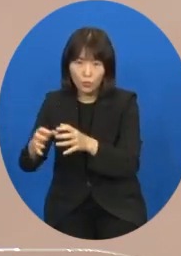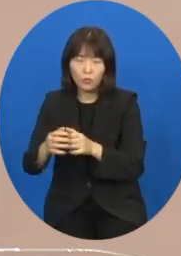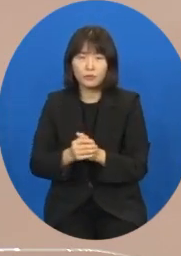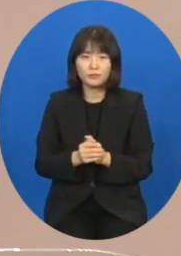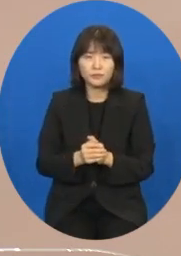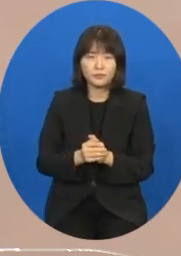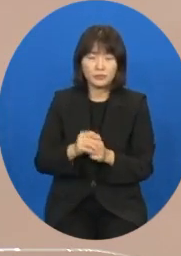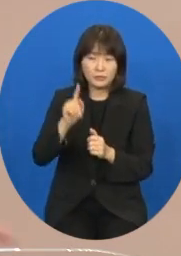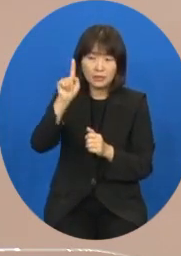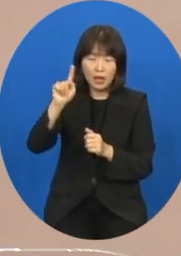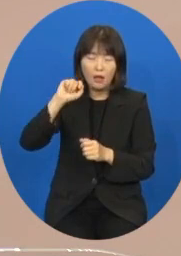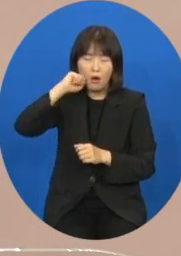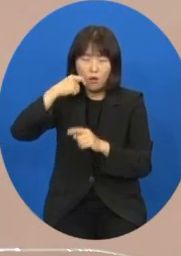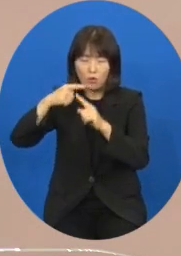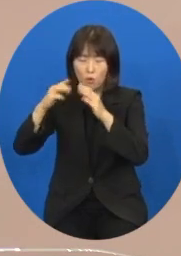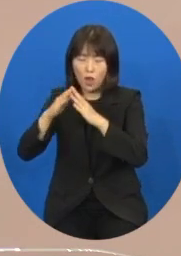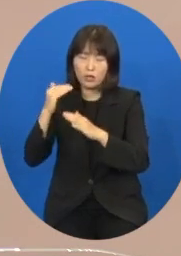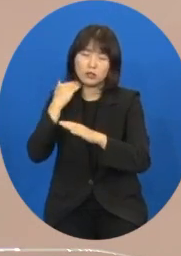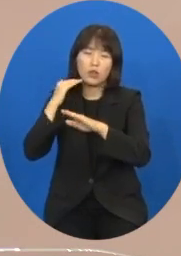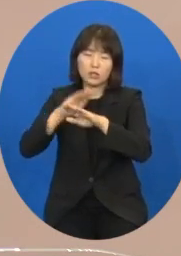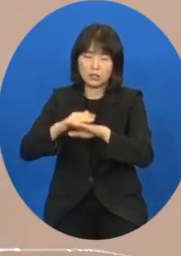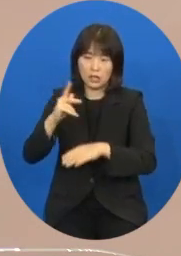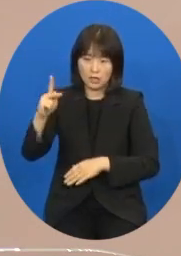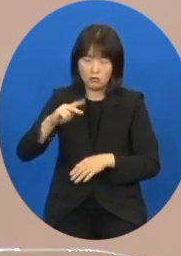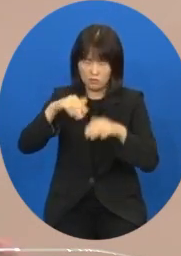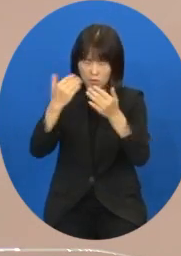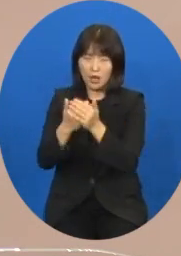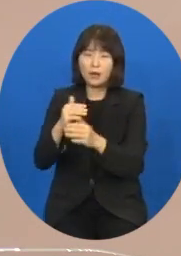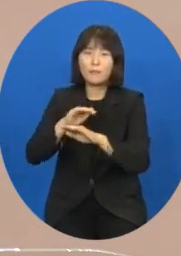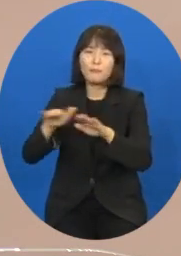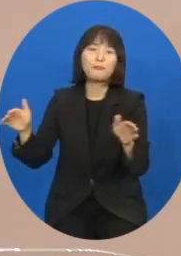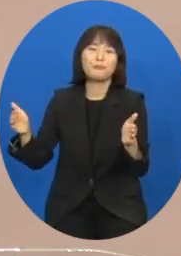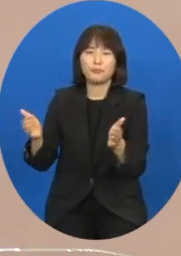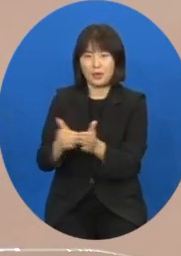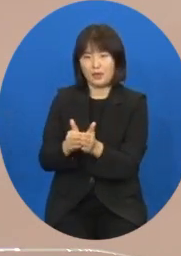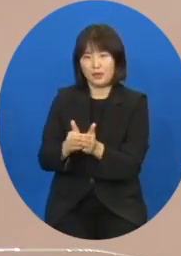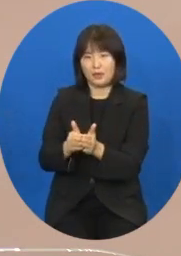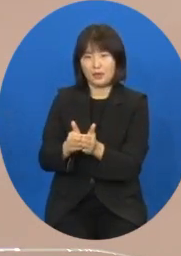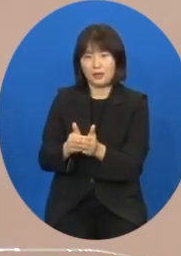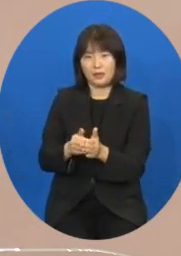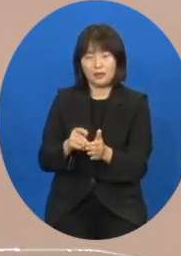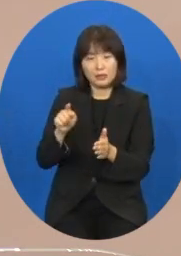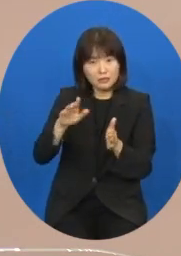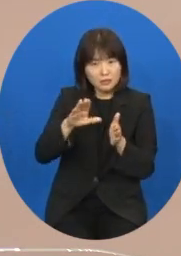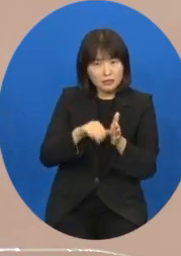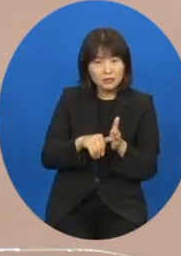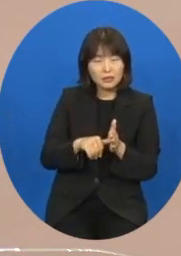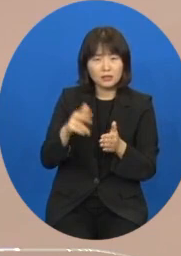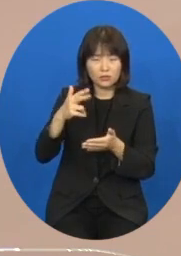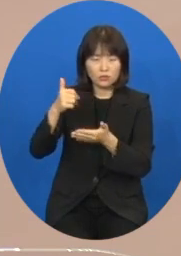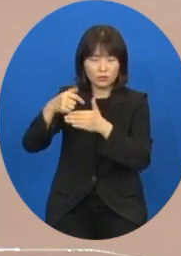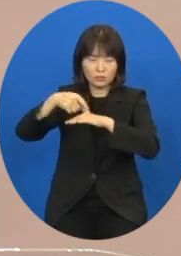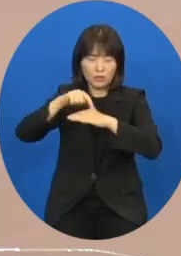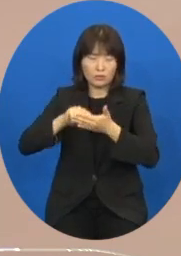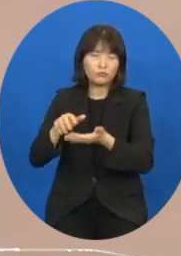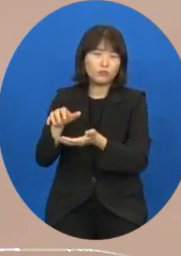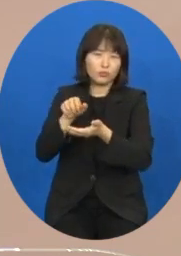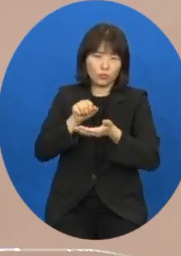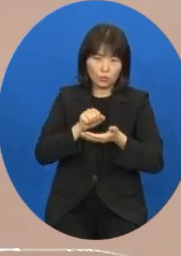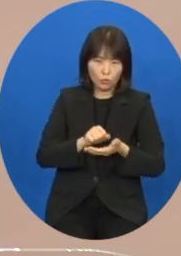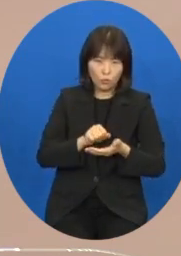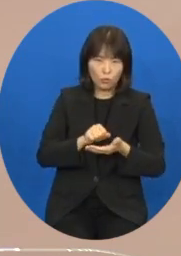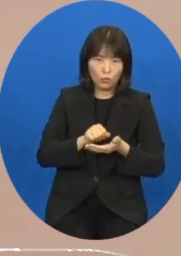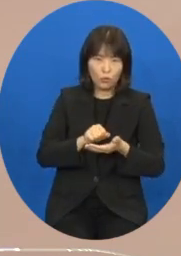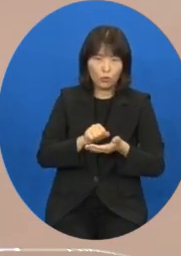전세 대출이 다 해결이 됐어요. 제가 그때 주님의 마음을 품고